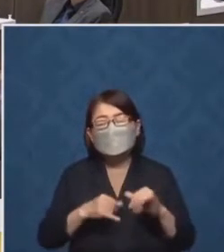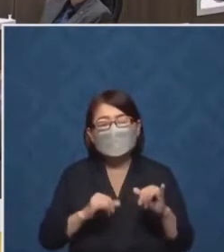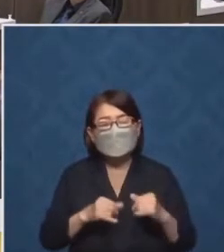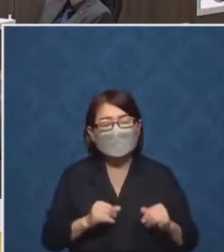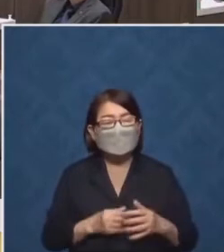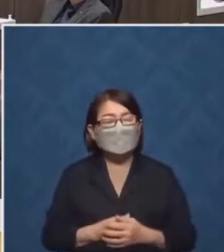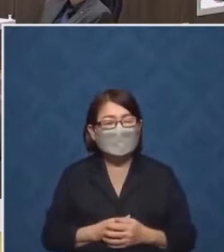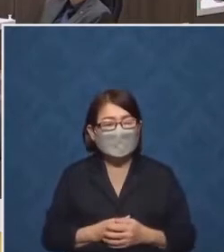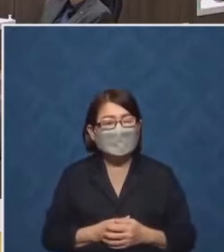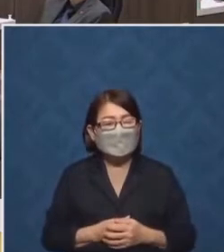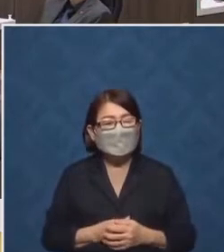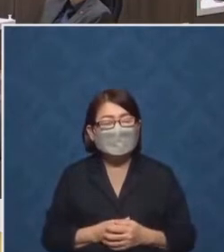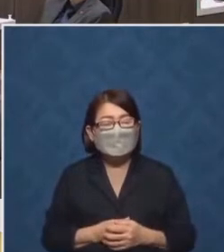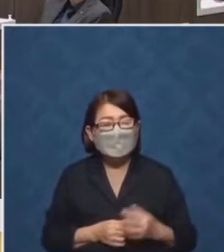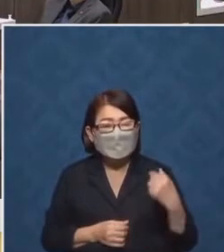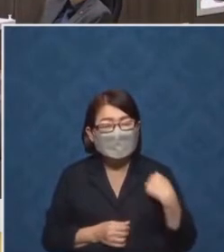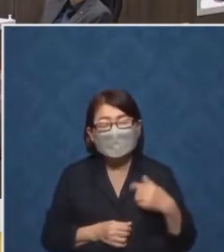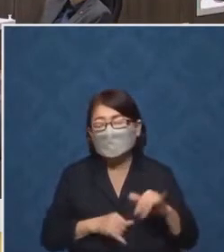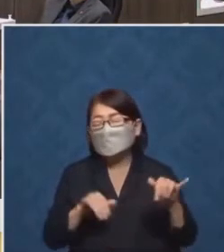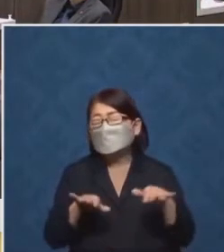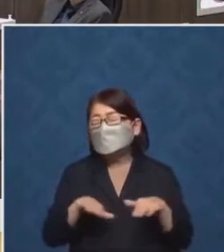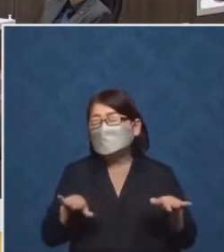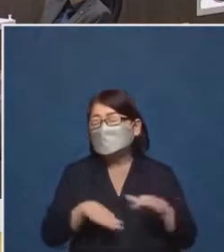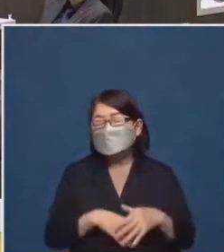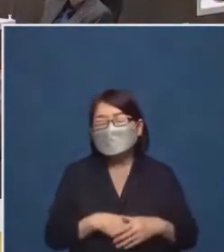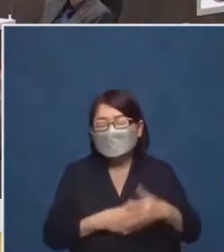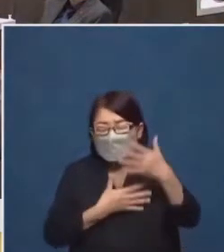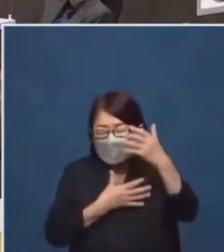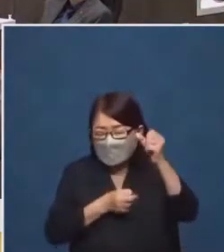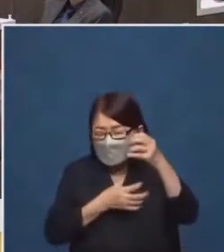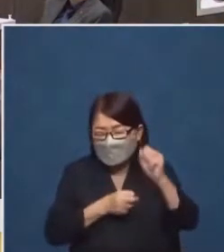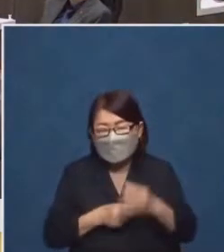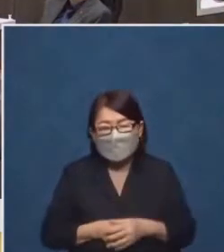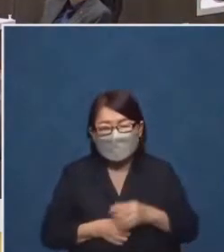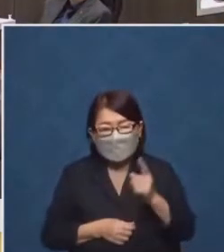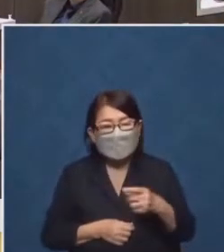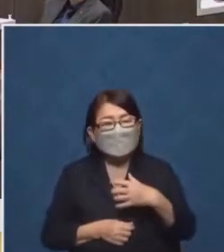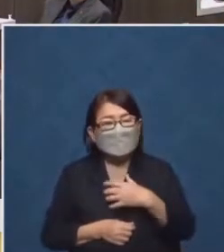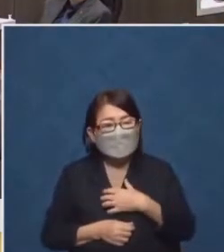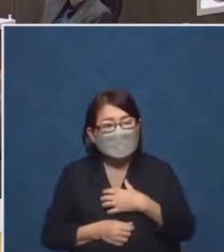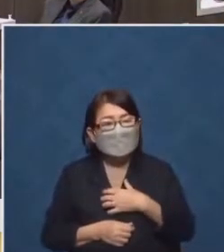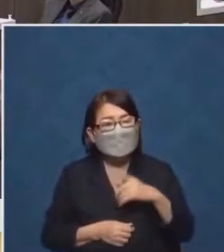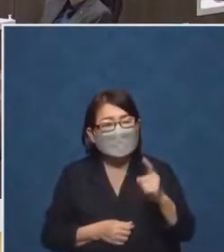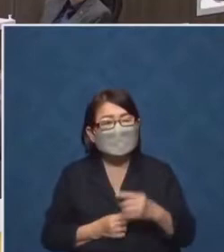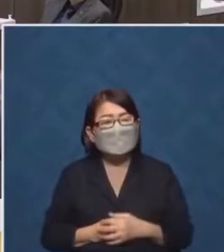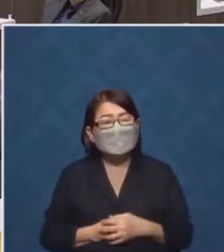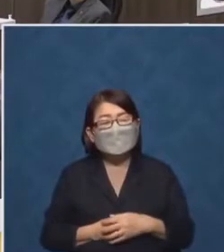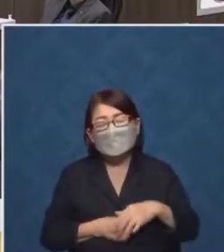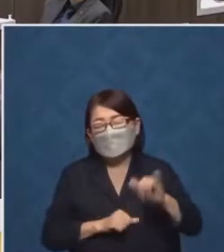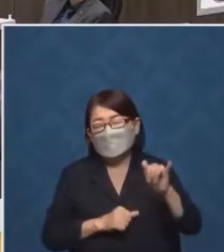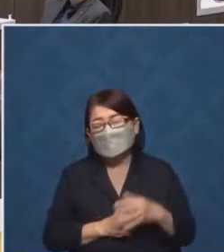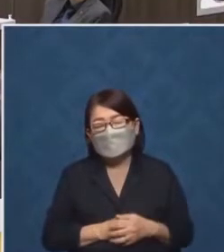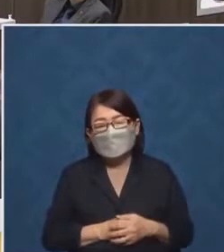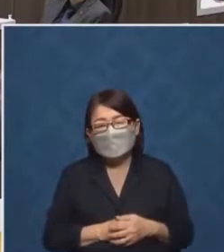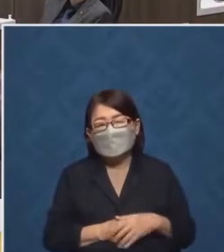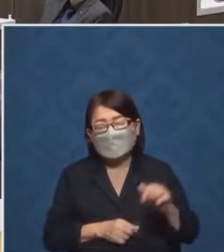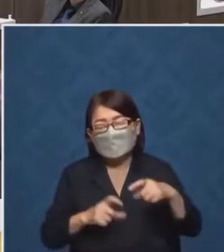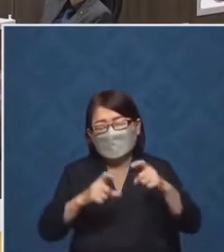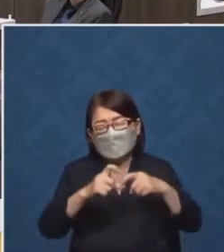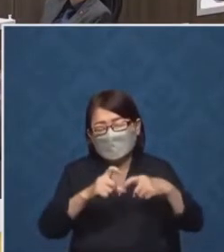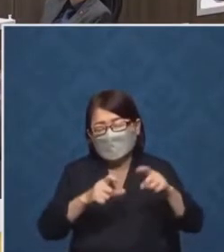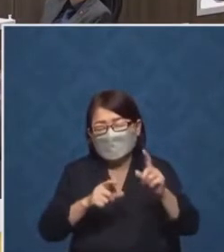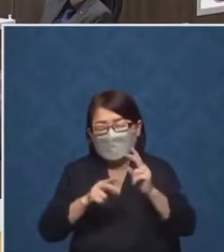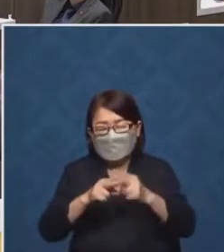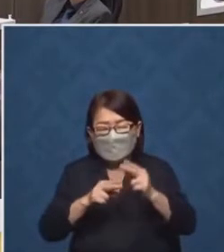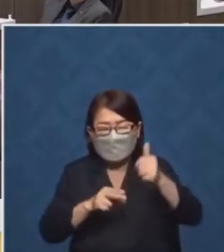อย่างมากทสุดก็คือเฉยเมื่อยและก็ตั้งใจที่จะไม่พิจารณามาตัวนี้เลย